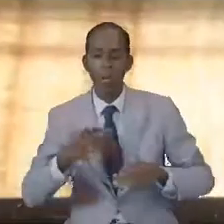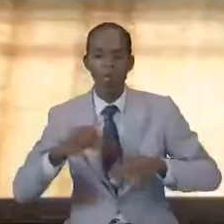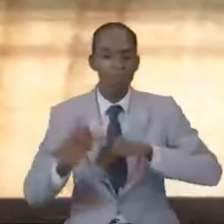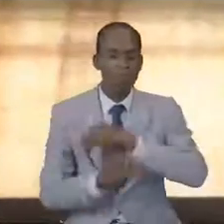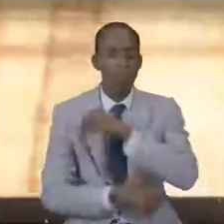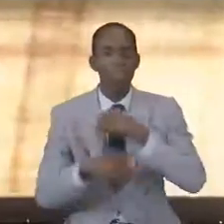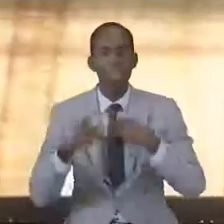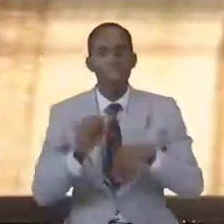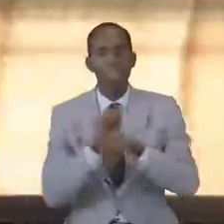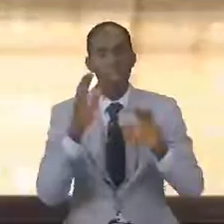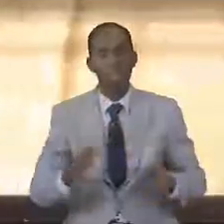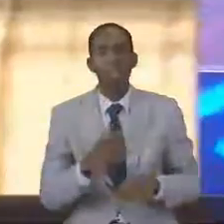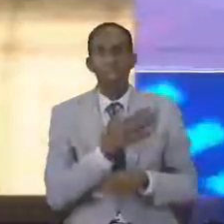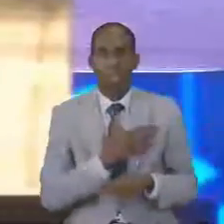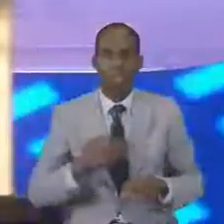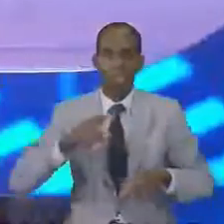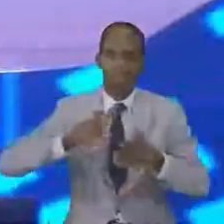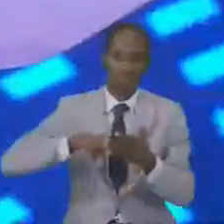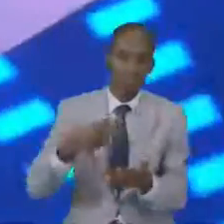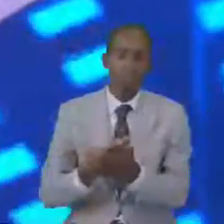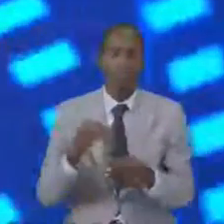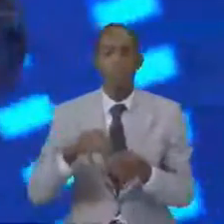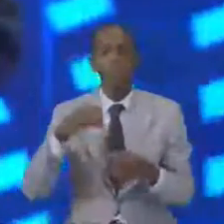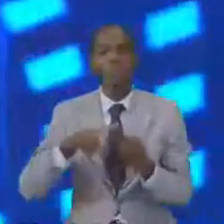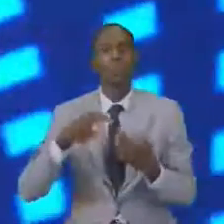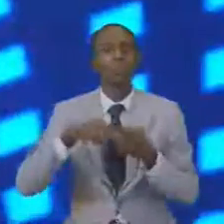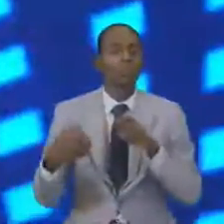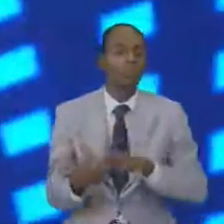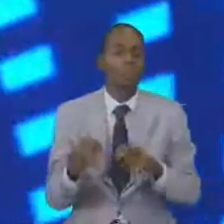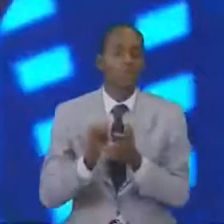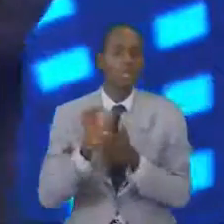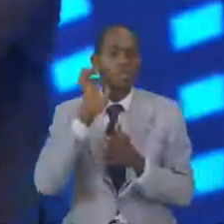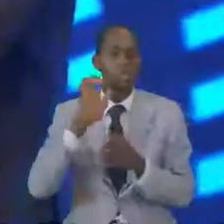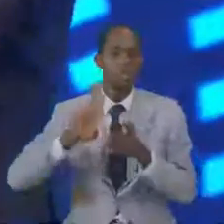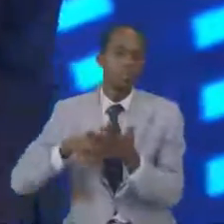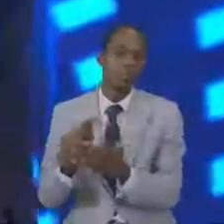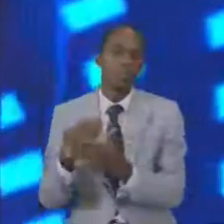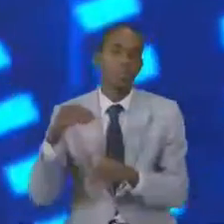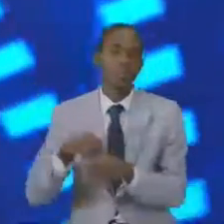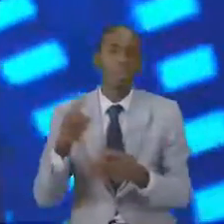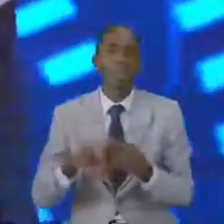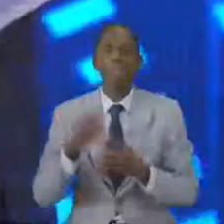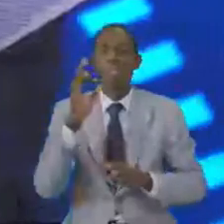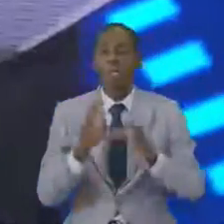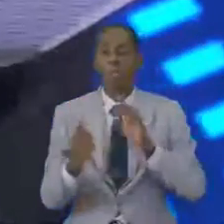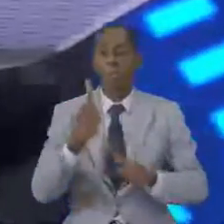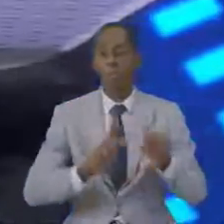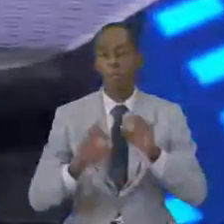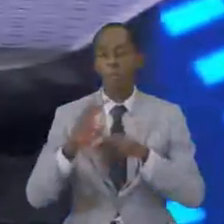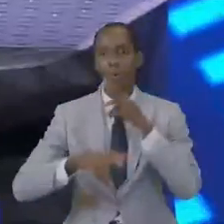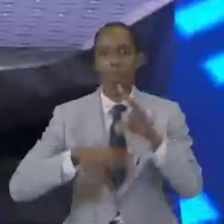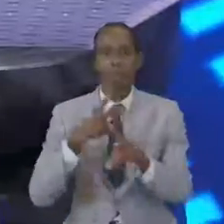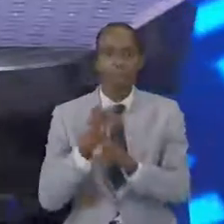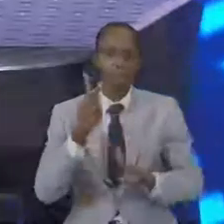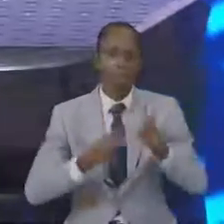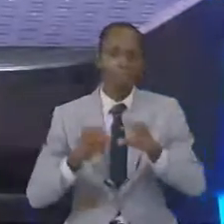au rocher il n'aurait pas frappé le rocher pour se tirer des problèmes dans lesquels il était tombé les gens du monde si les gens du monde